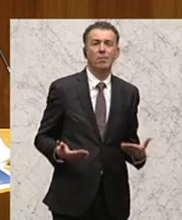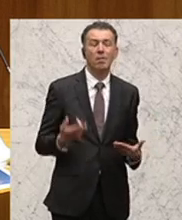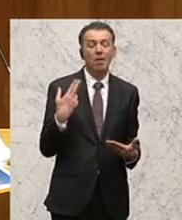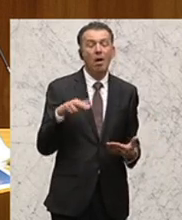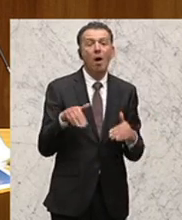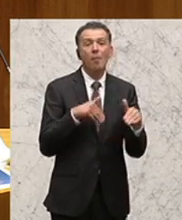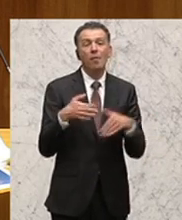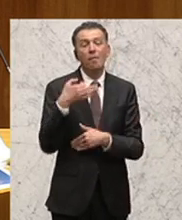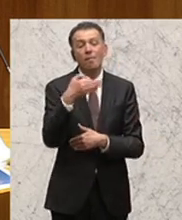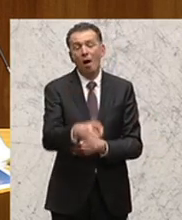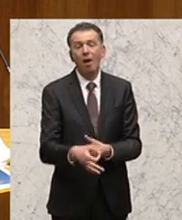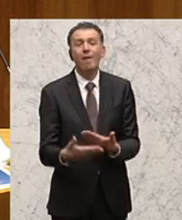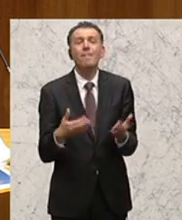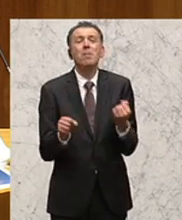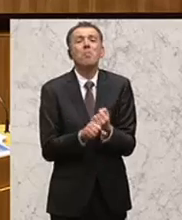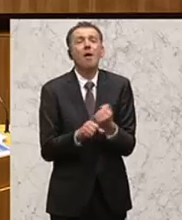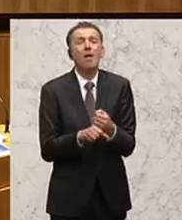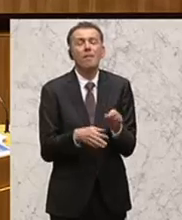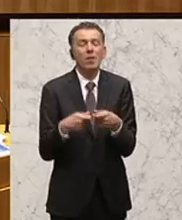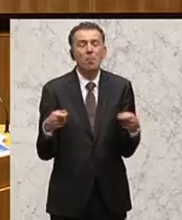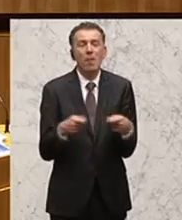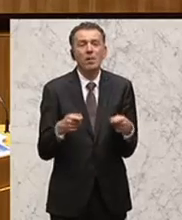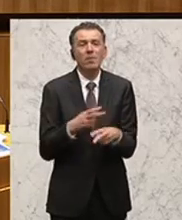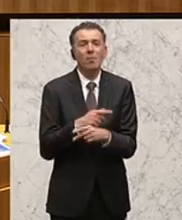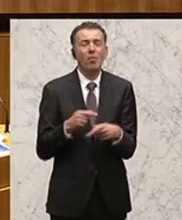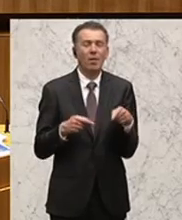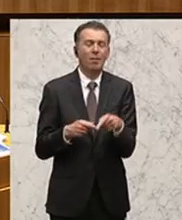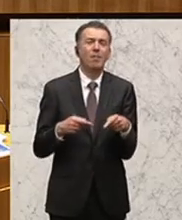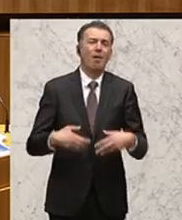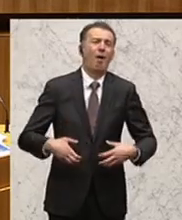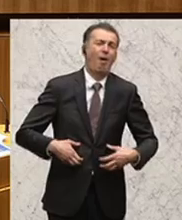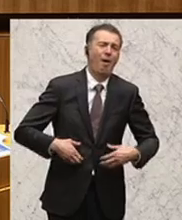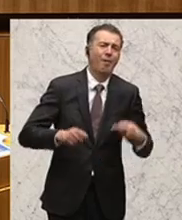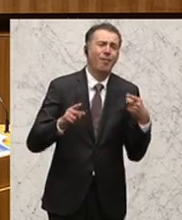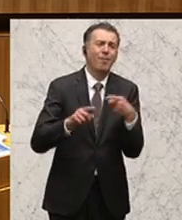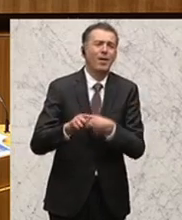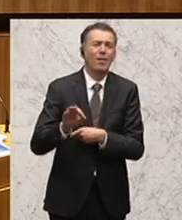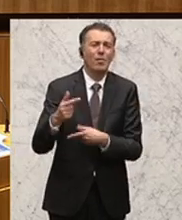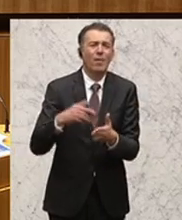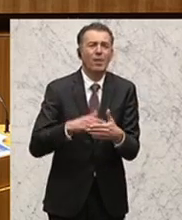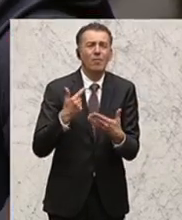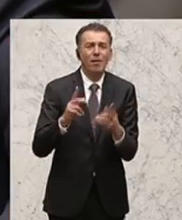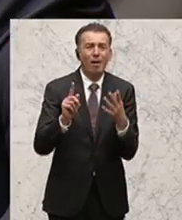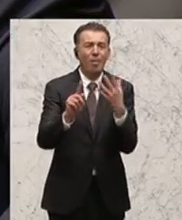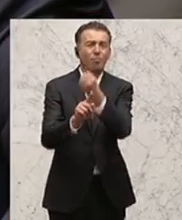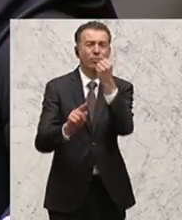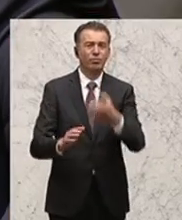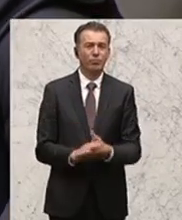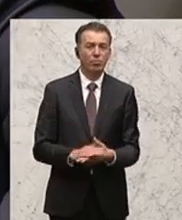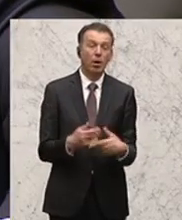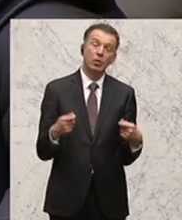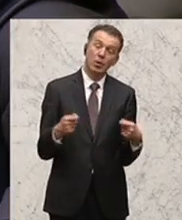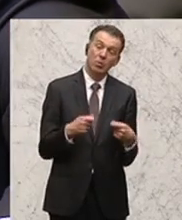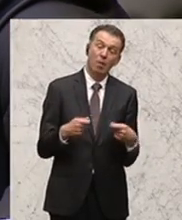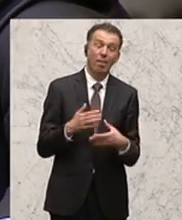welche Maßnahmen werden wir schaffen, damit Österreich zumindest diese lächerlichen Ziele für 2020 einhalten kann? Ich bin